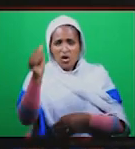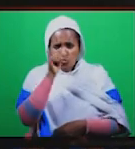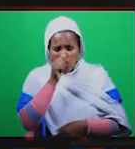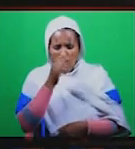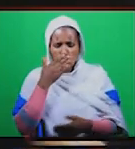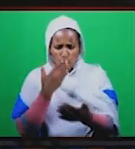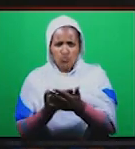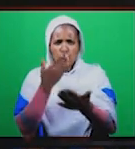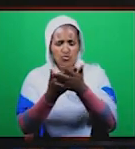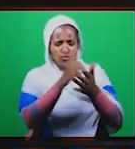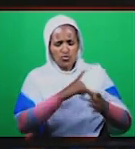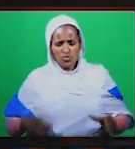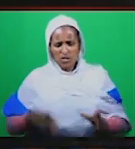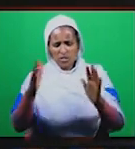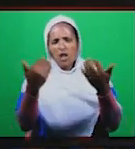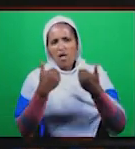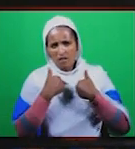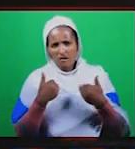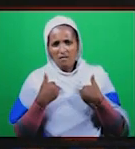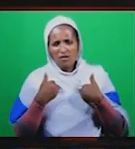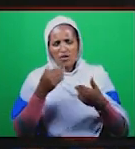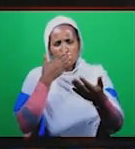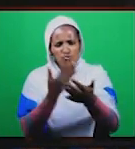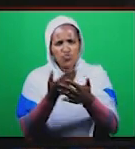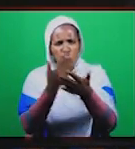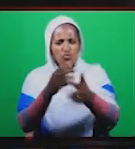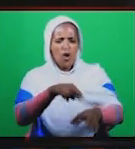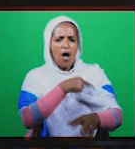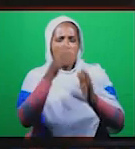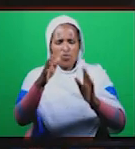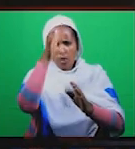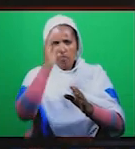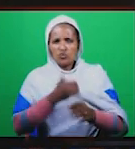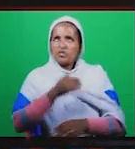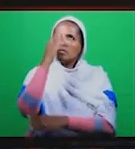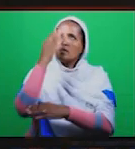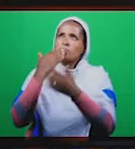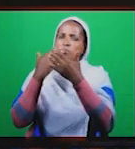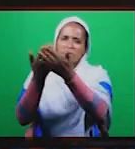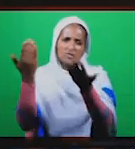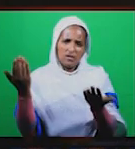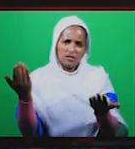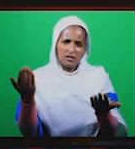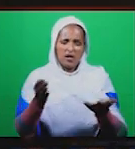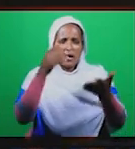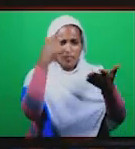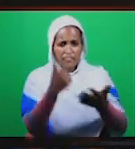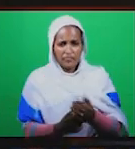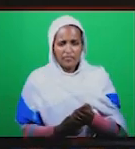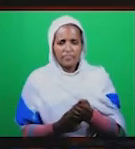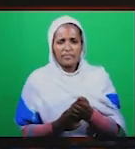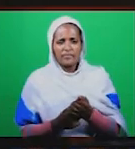ነው። ይሄ የሚሰራ ነገር ነው። የኢትዮጵያ ህዝብ ይሰራው። ኢትዮጵያኖች ጥሩ ጥሩ ክርስቲያኖች አሉ፣ ጥሩ